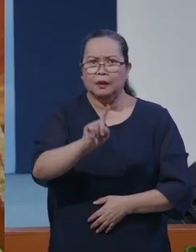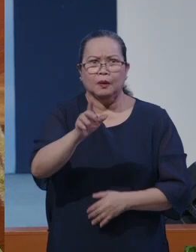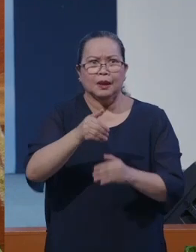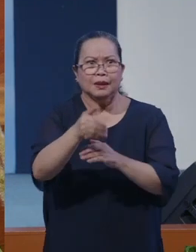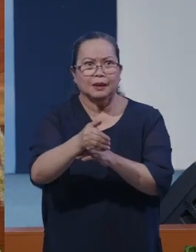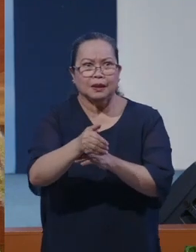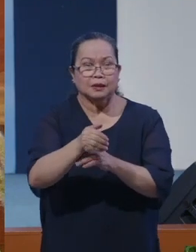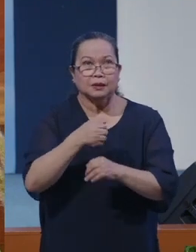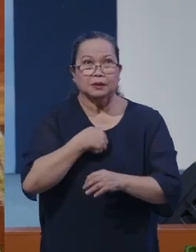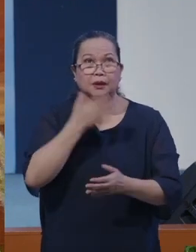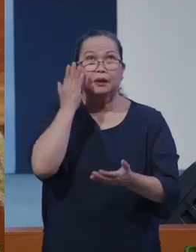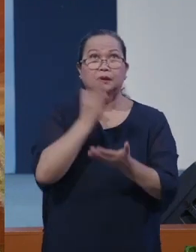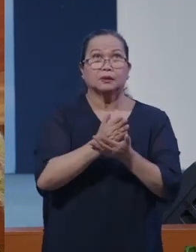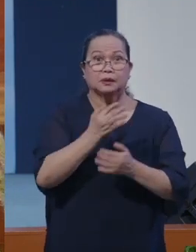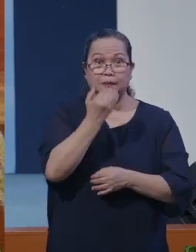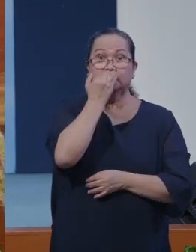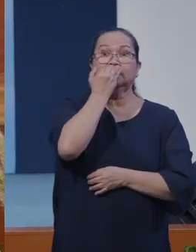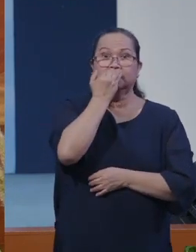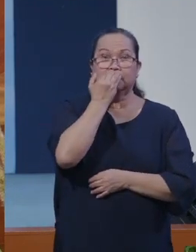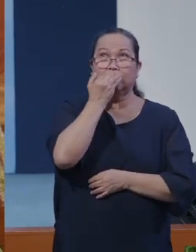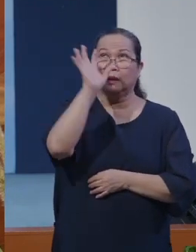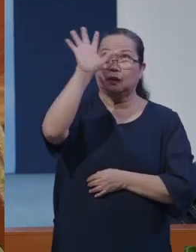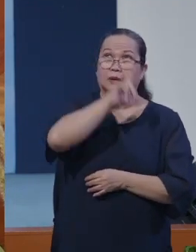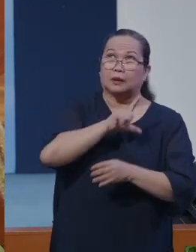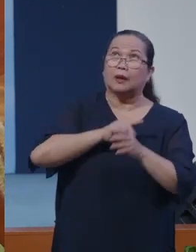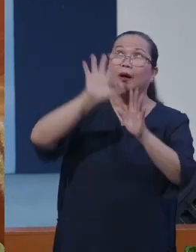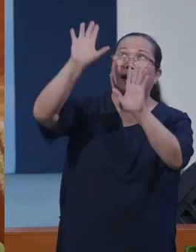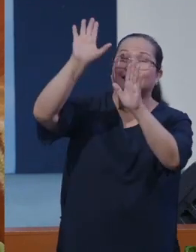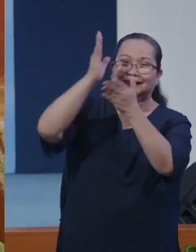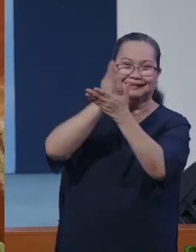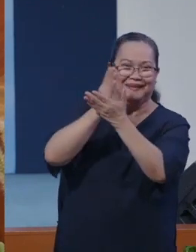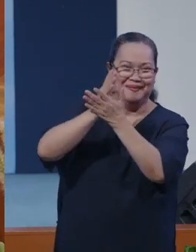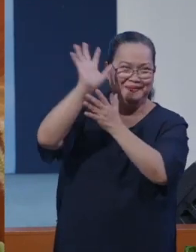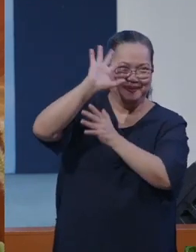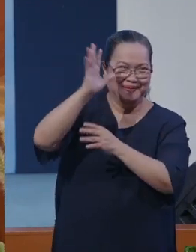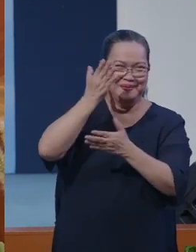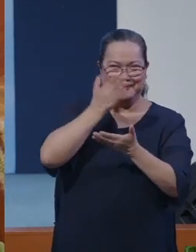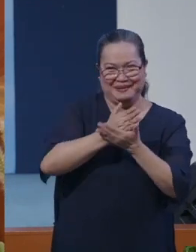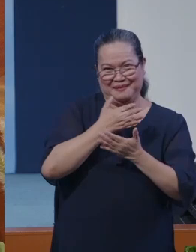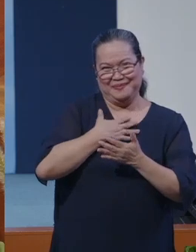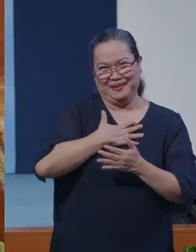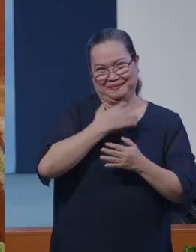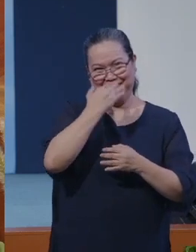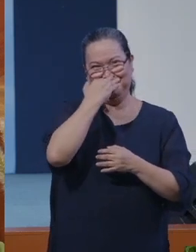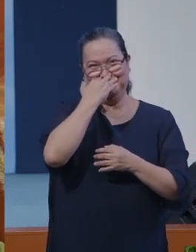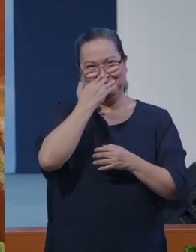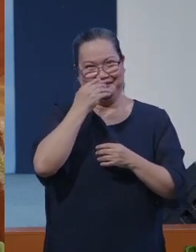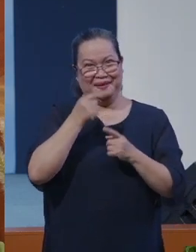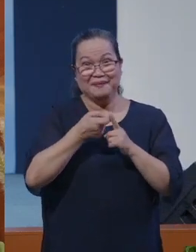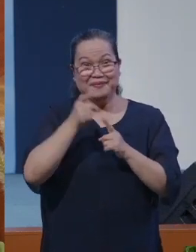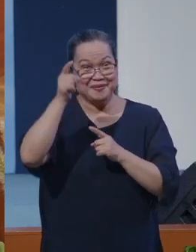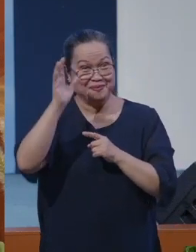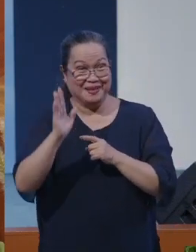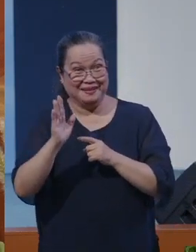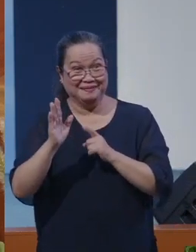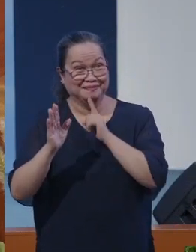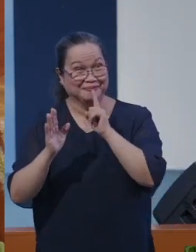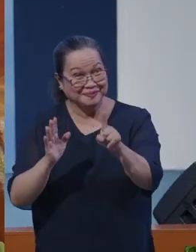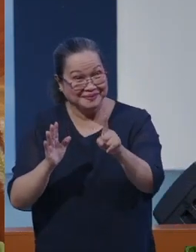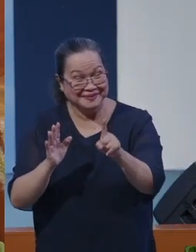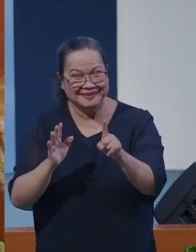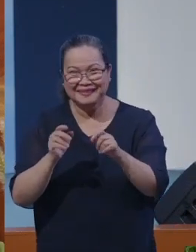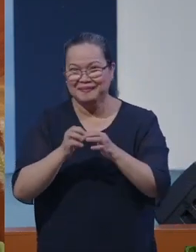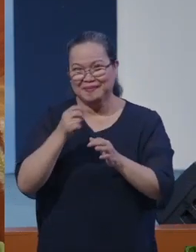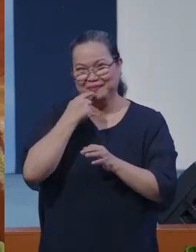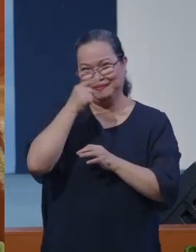ang huling hininga mo. Lord, wag naman. Pero yung susunod, mula sa Kanya.